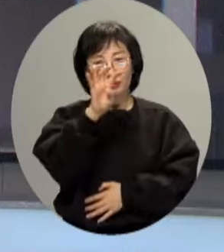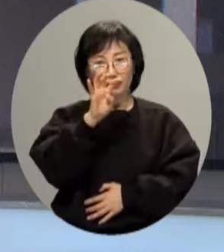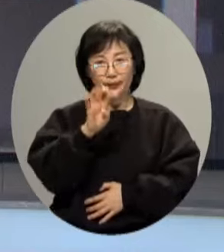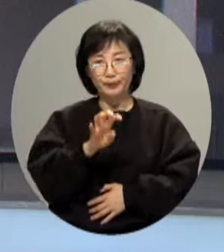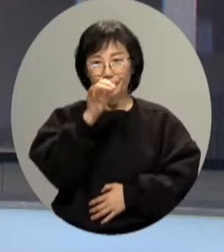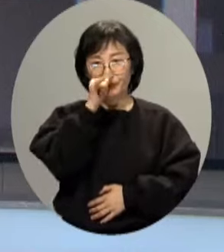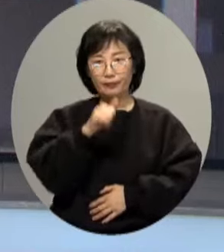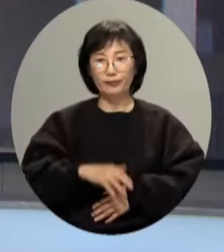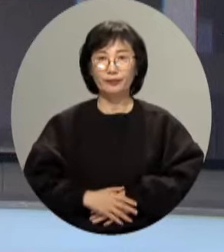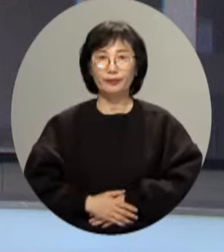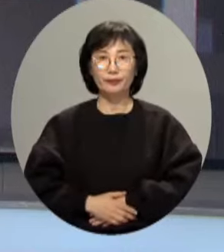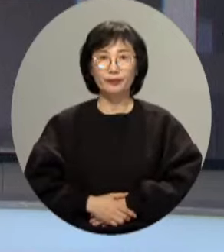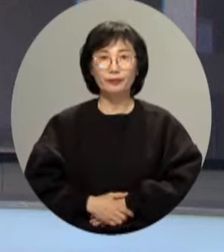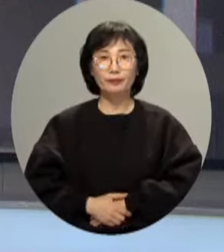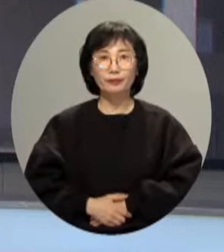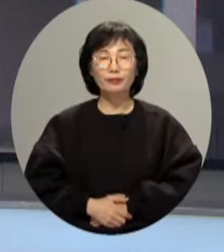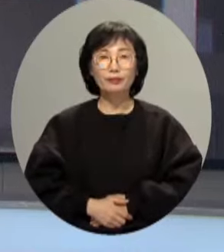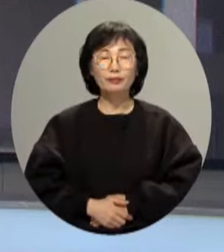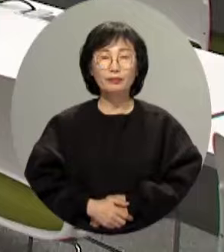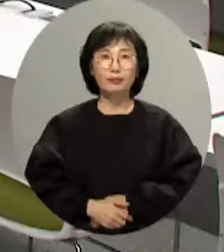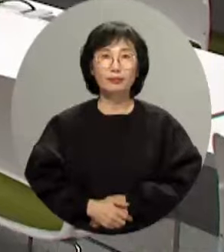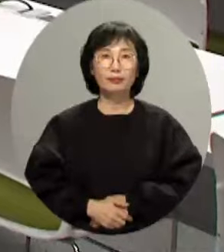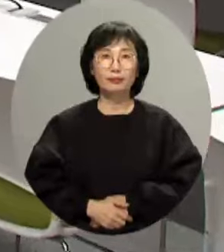허연호 기자입니다.